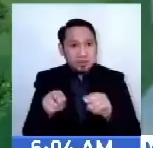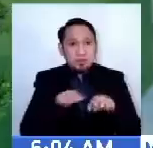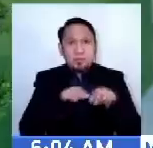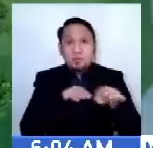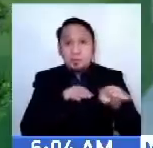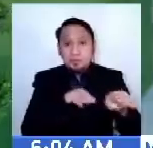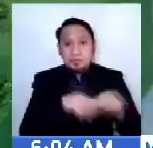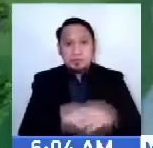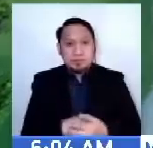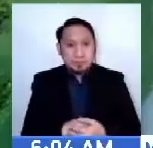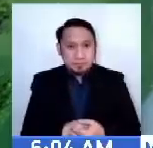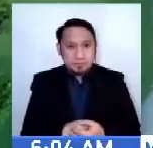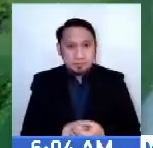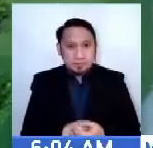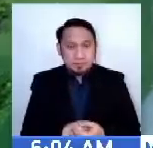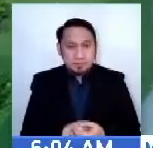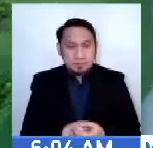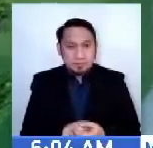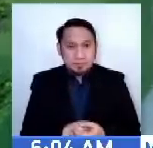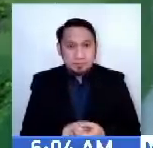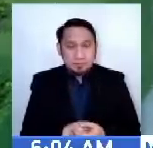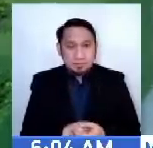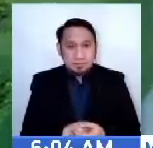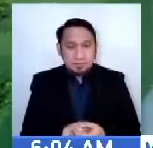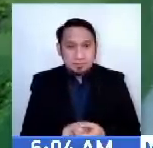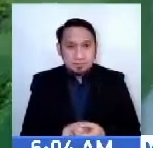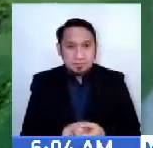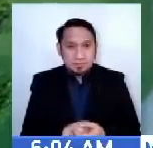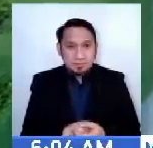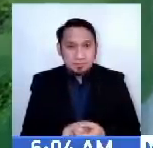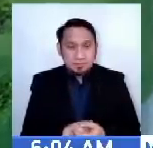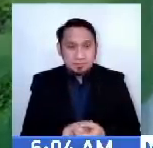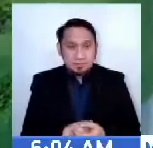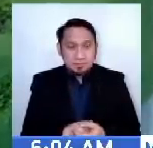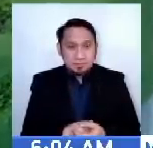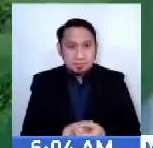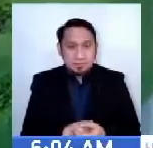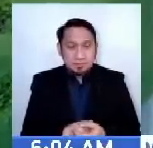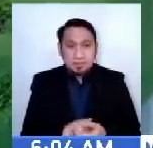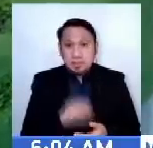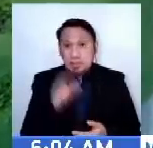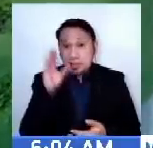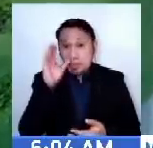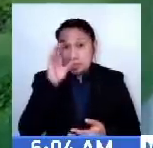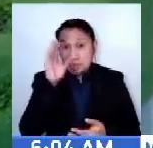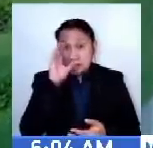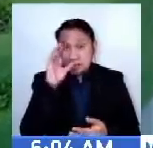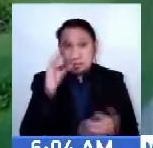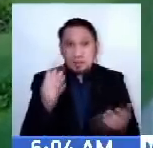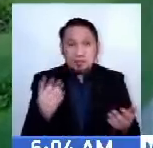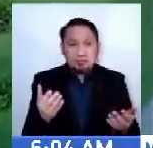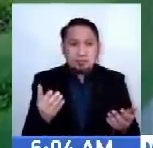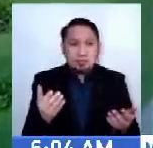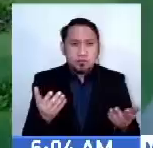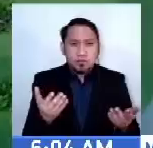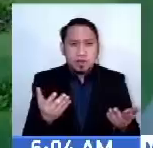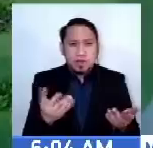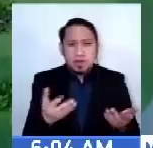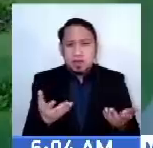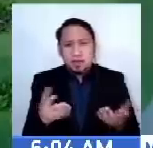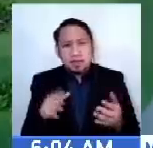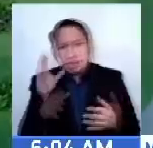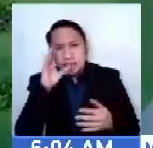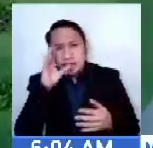trafiko. Mapipilitan na raw maghanap ng matutuluyan dito sa Metro Manila ang ilang uwian sa probinsya dahil sa hindi pa